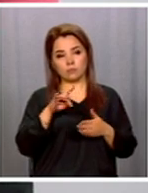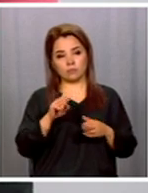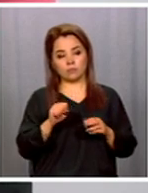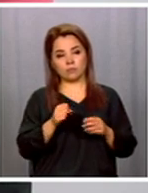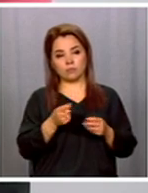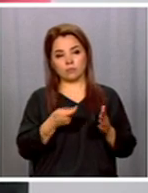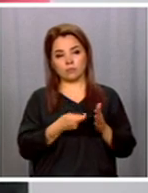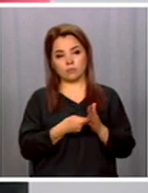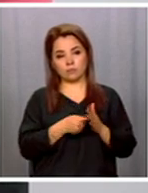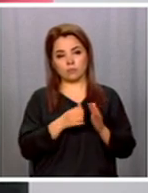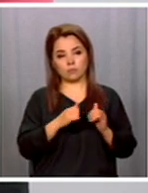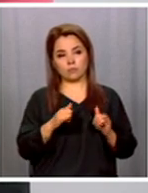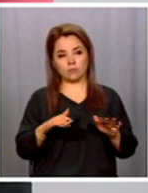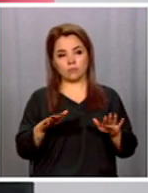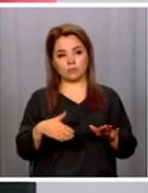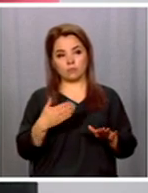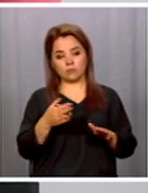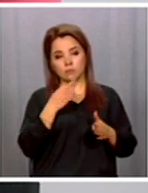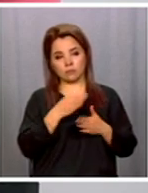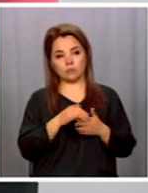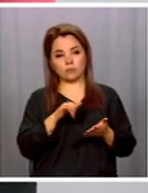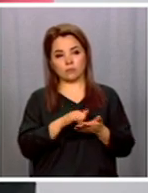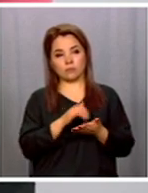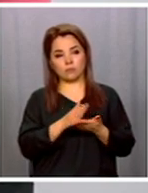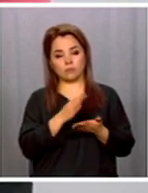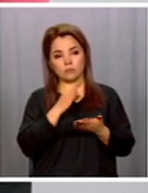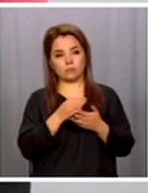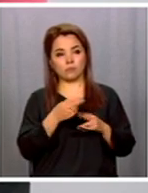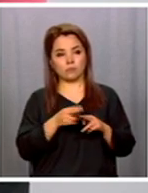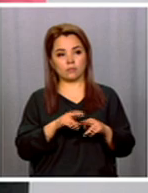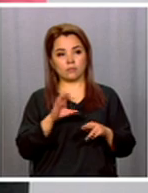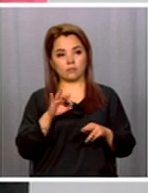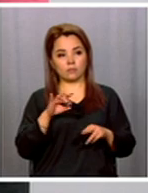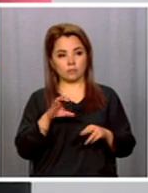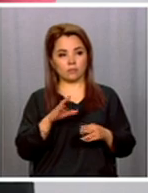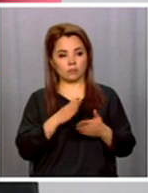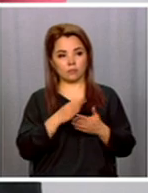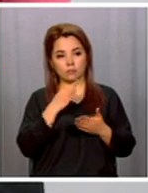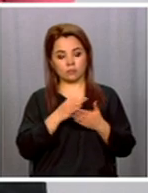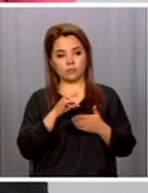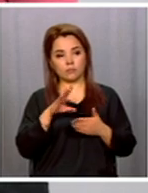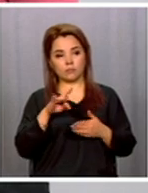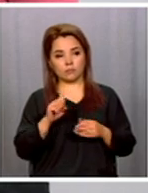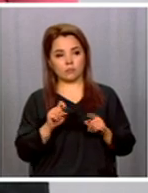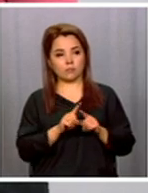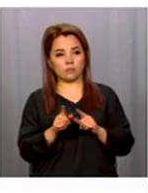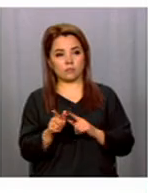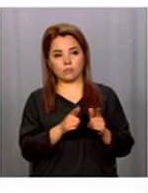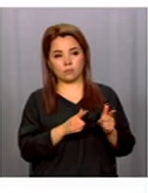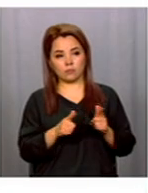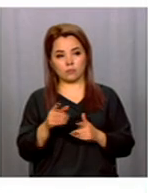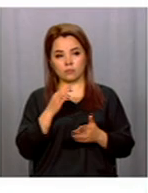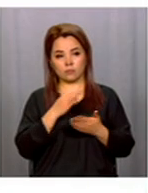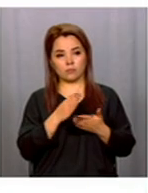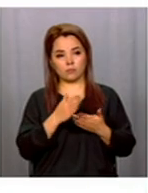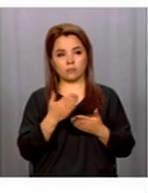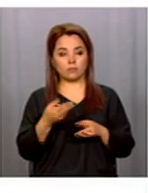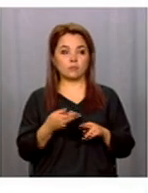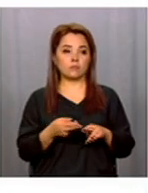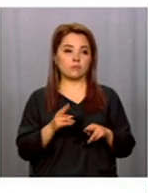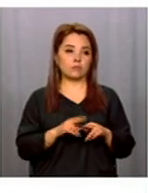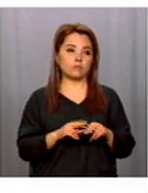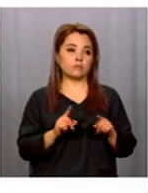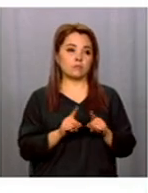дамитын орын сорустар орналасқан. Яғни сорустардың ішінде споралар пісіп жетіледі, сон ол,